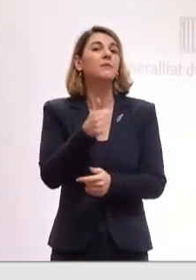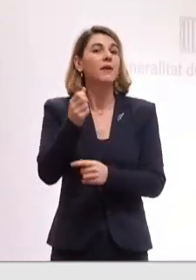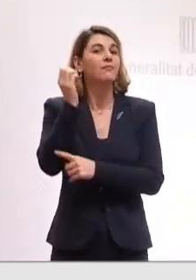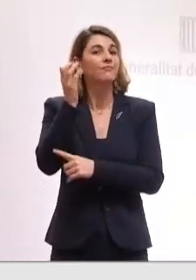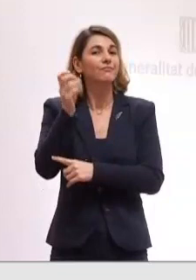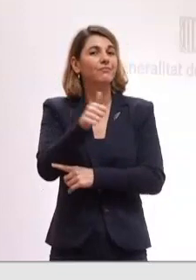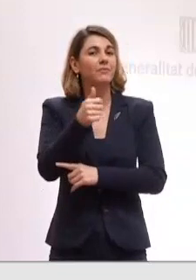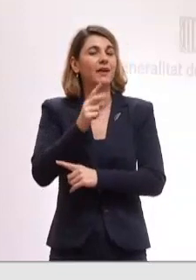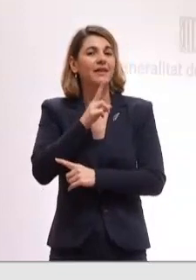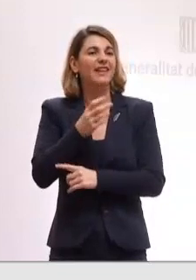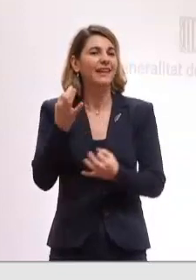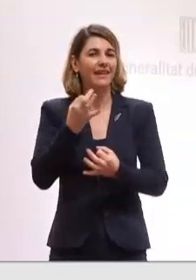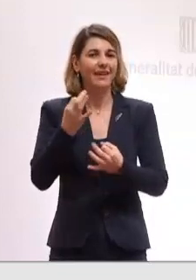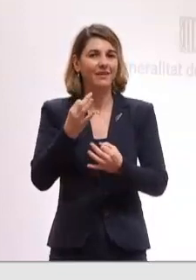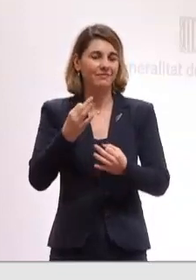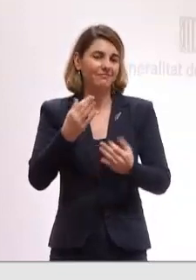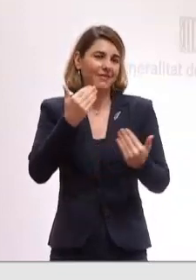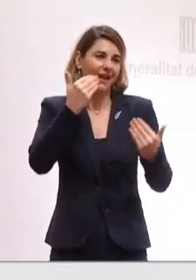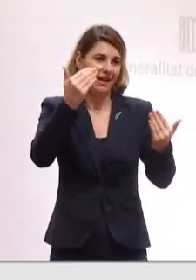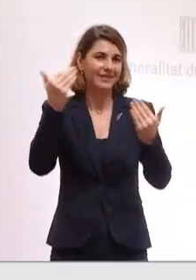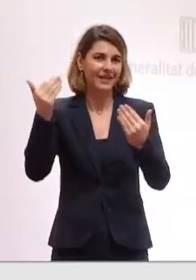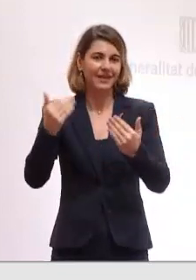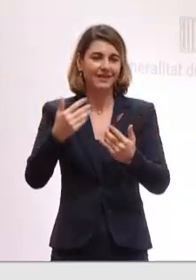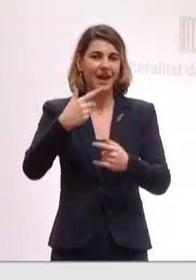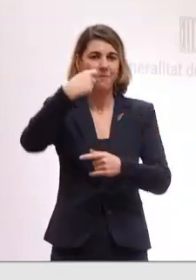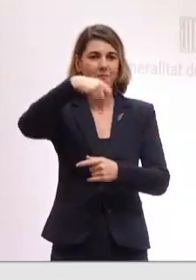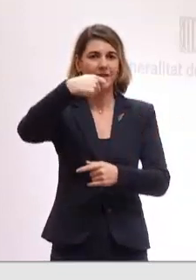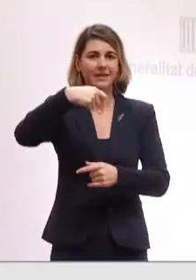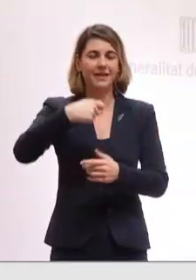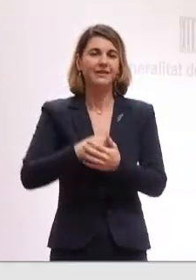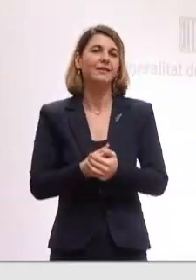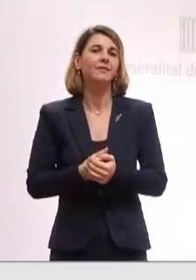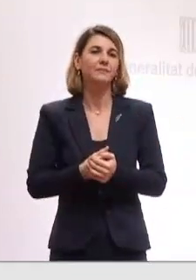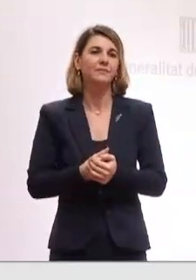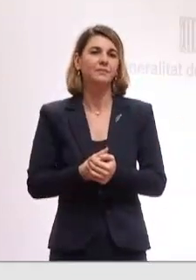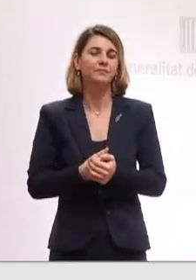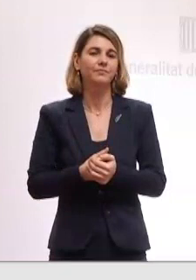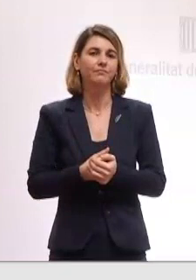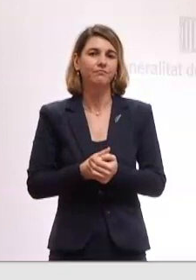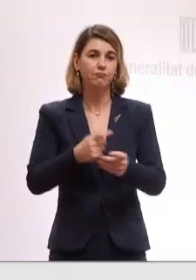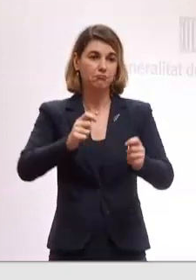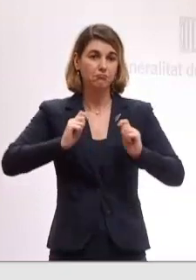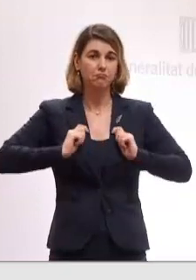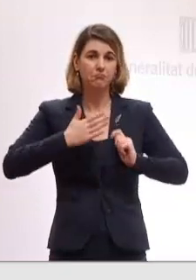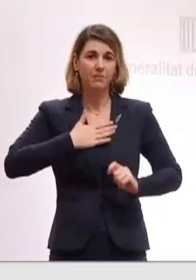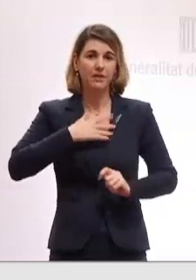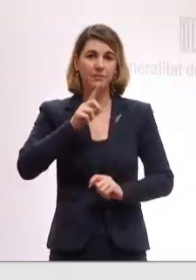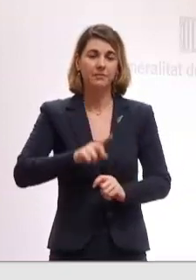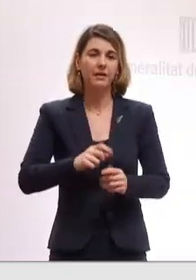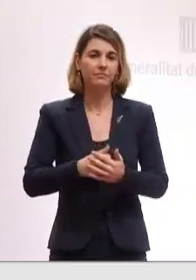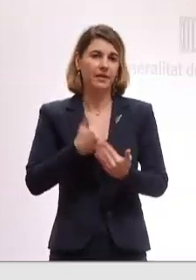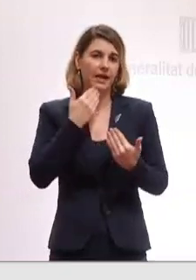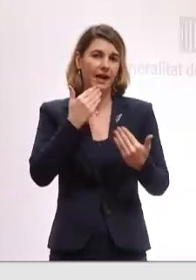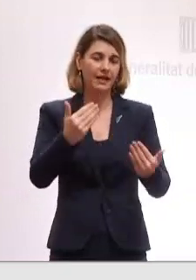han de ser, lògicament, per agrair a la presidència aquesta concessió a